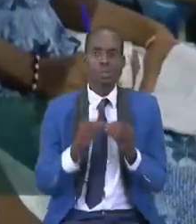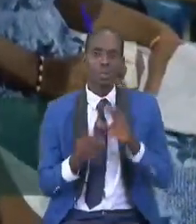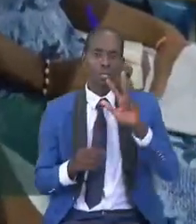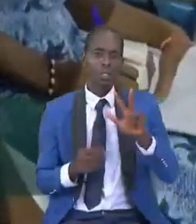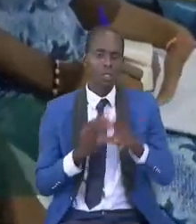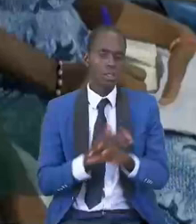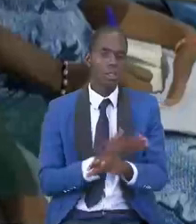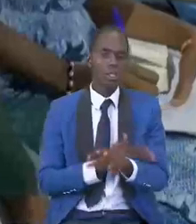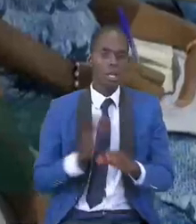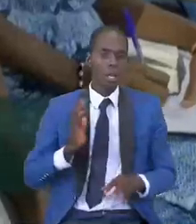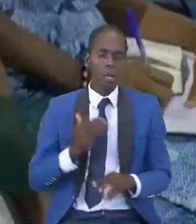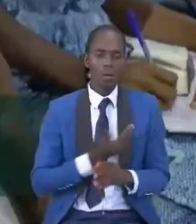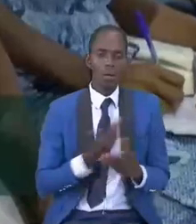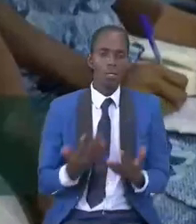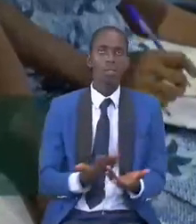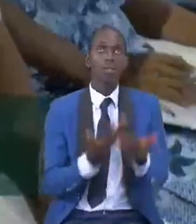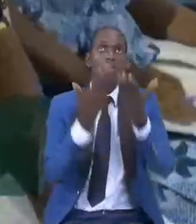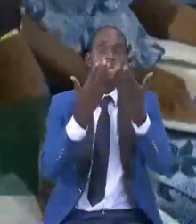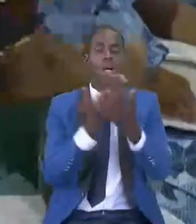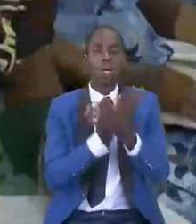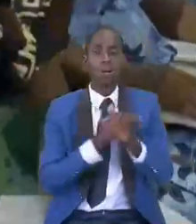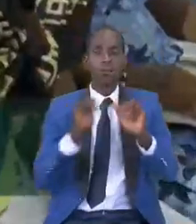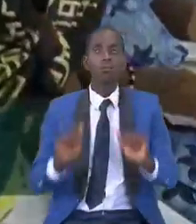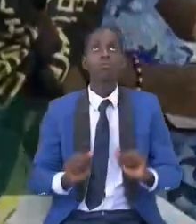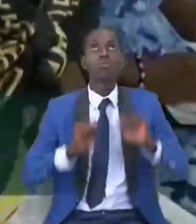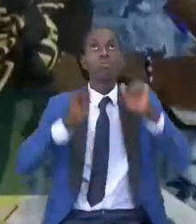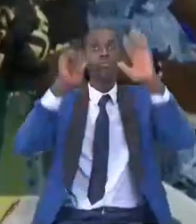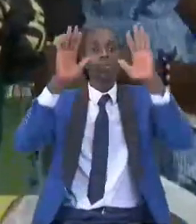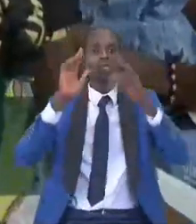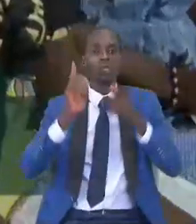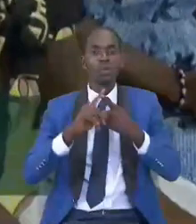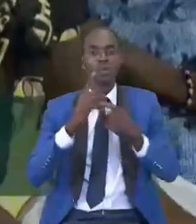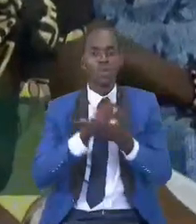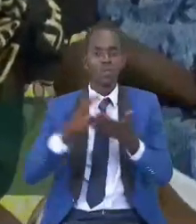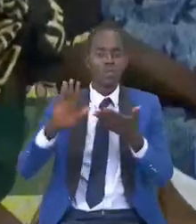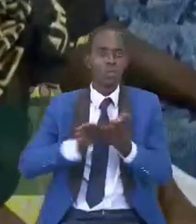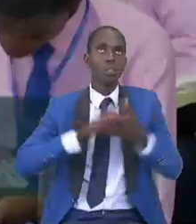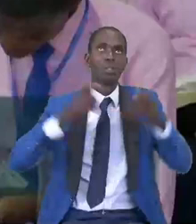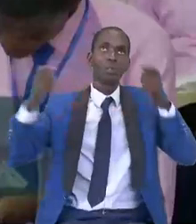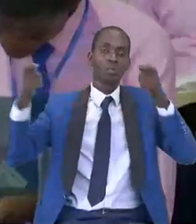Notre sacrifice et soumission à la souveraineté divine.